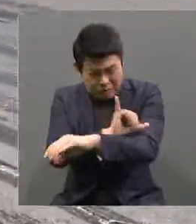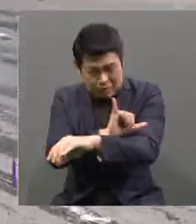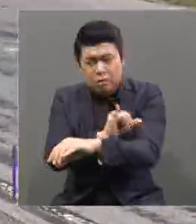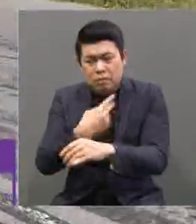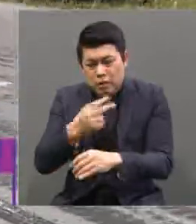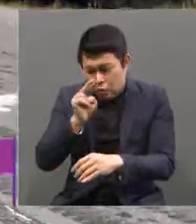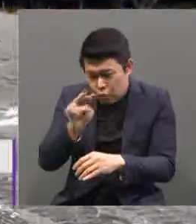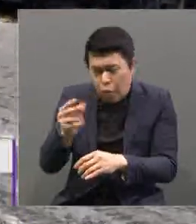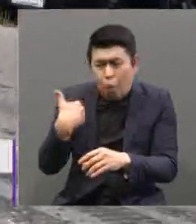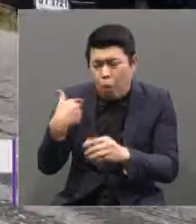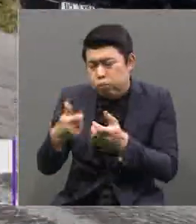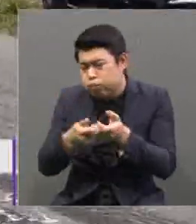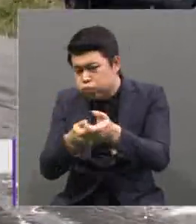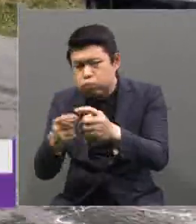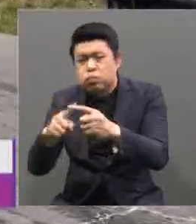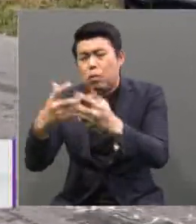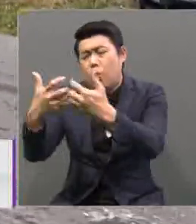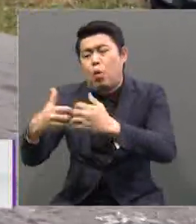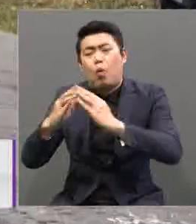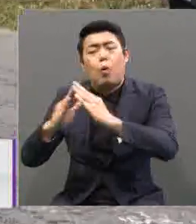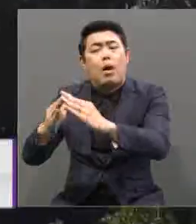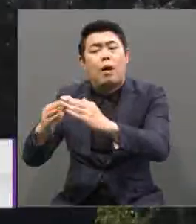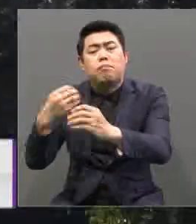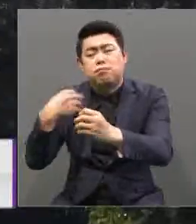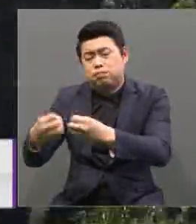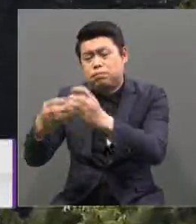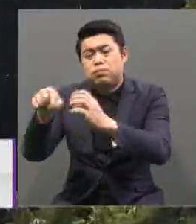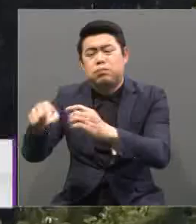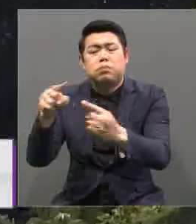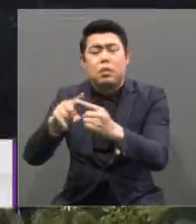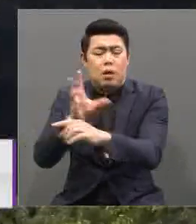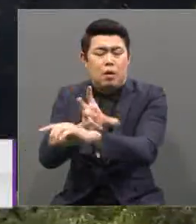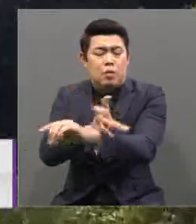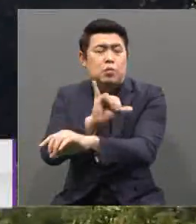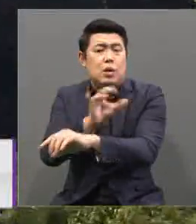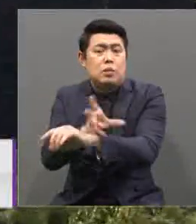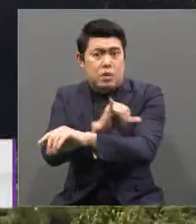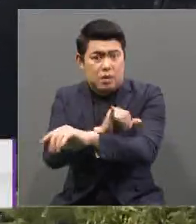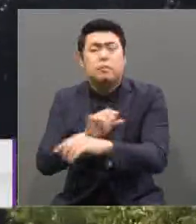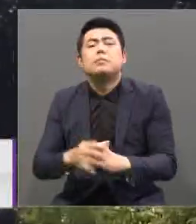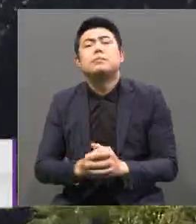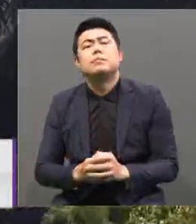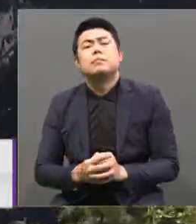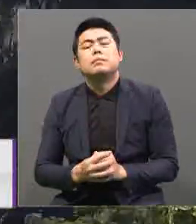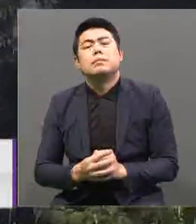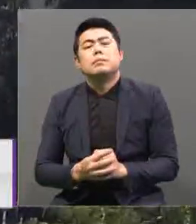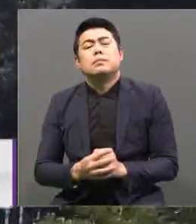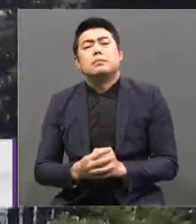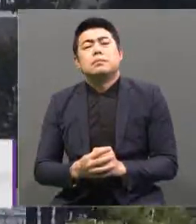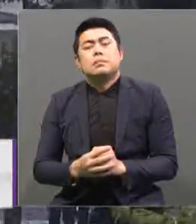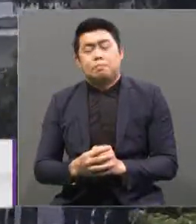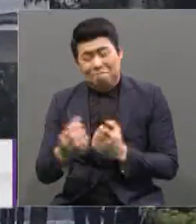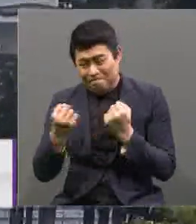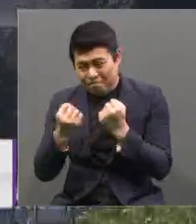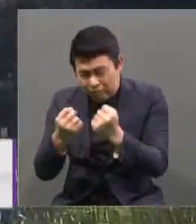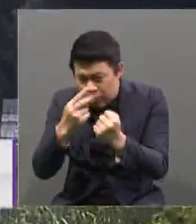ข้าไปดูในพื้นที่ที่กองโรงงานวัตถุระเบิดตำบลหันตราอำเภอพระนครศรีอยุธยานะคะพอไปถึงเ